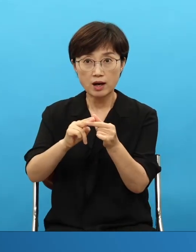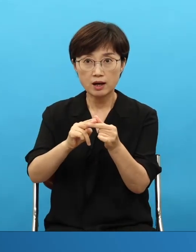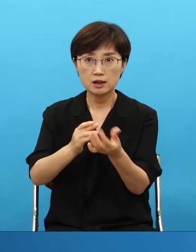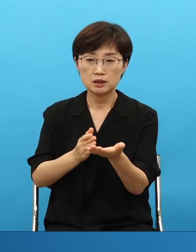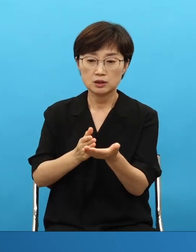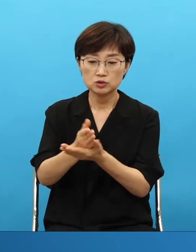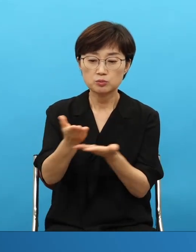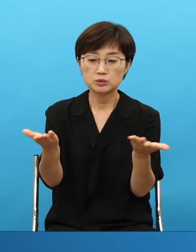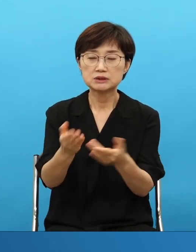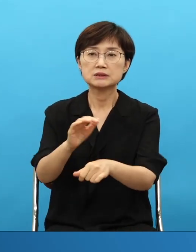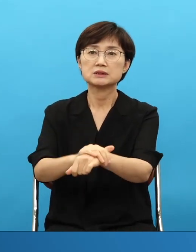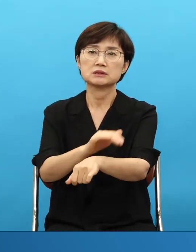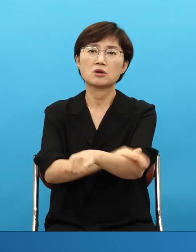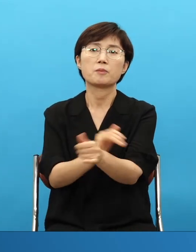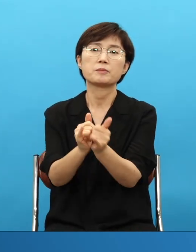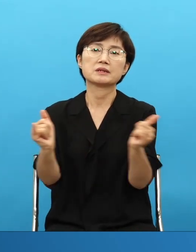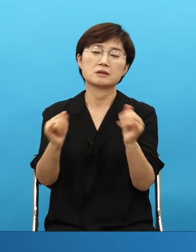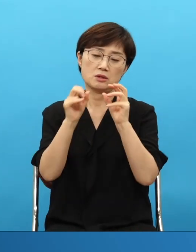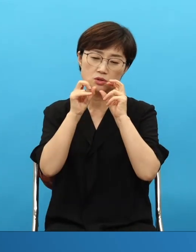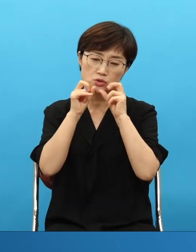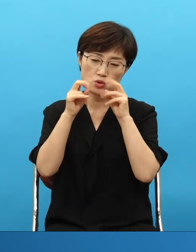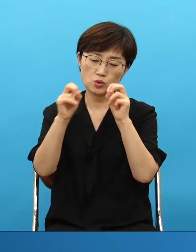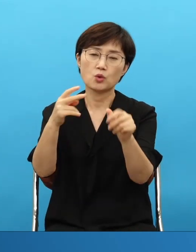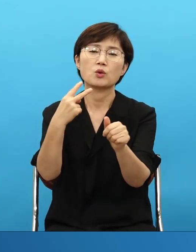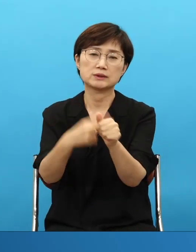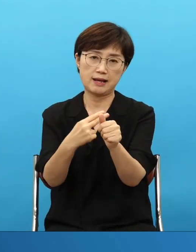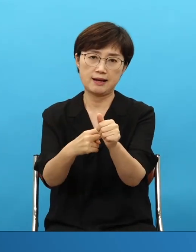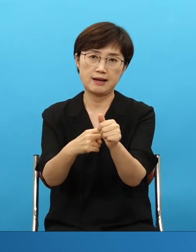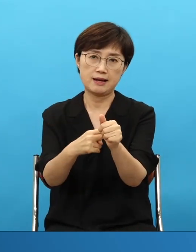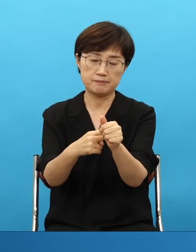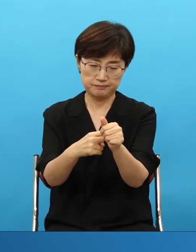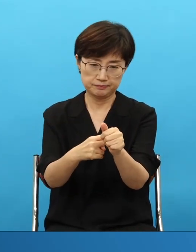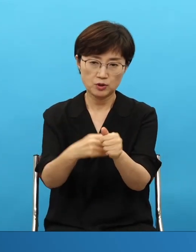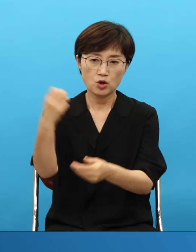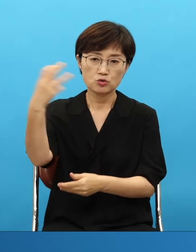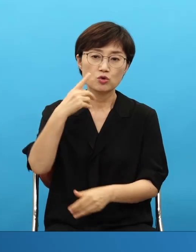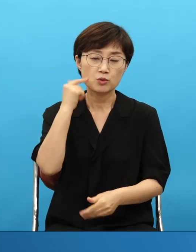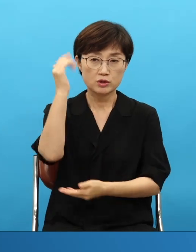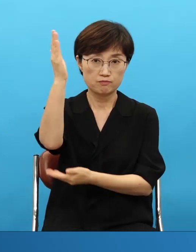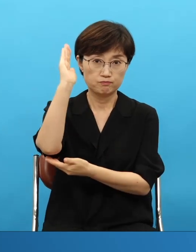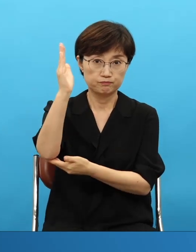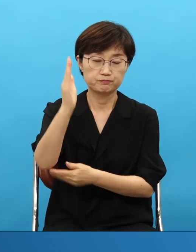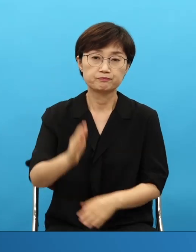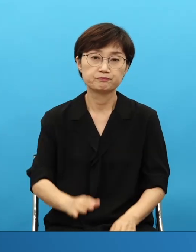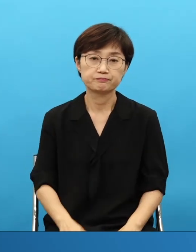증거해 주시겠습니다. 원리스 창시반 세완자매之后 당회장 류광주 목사